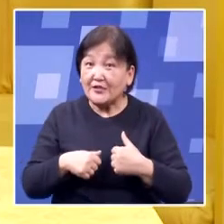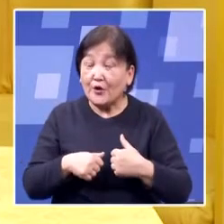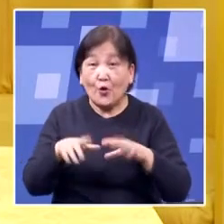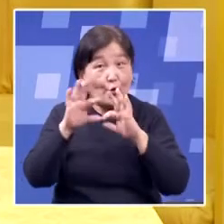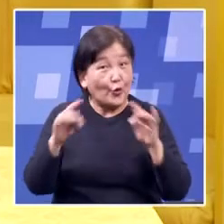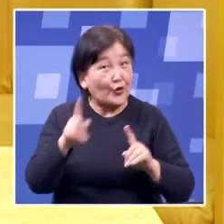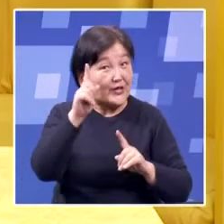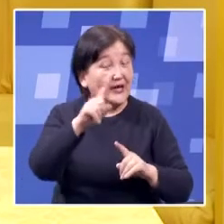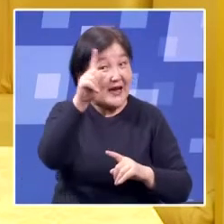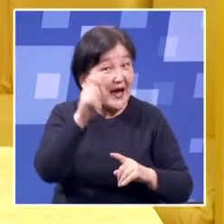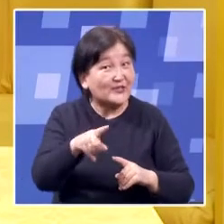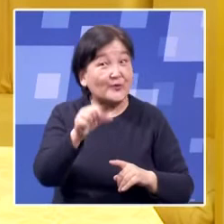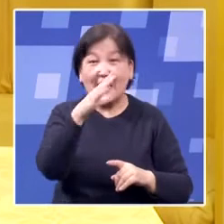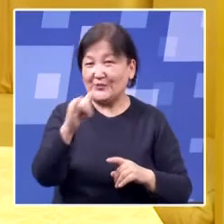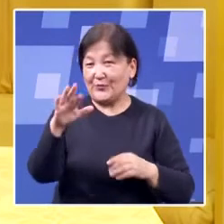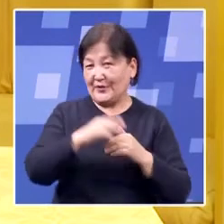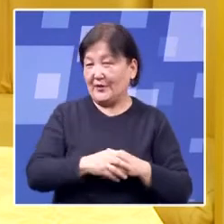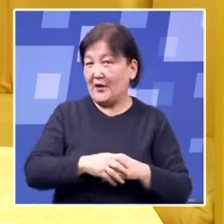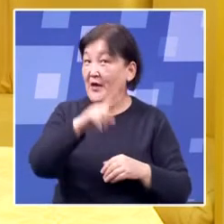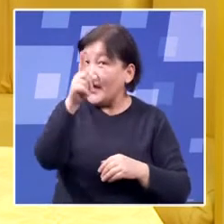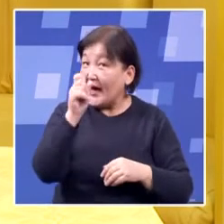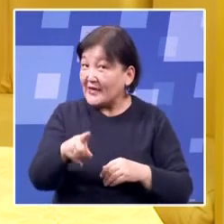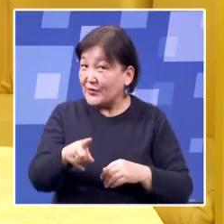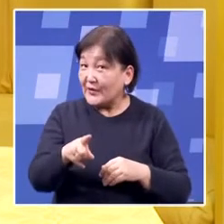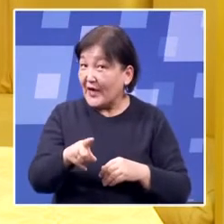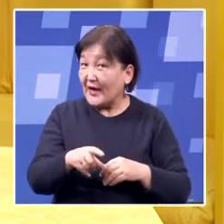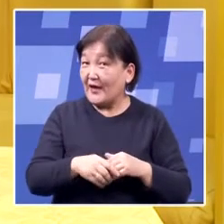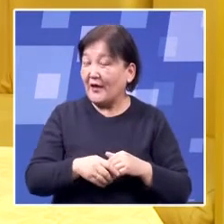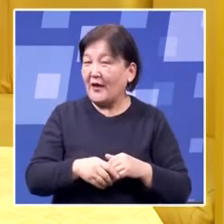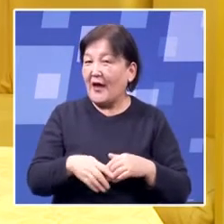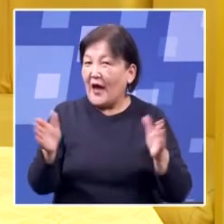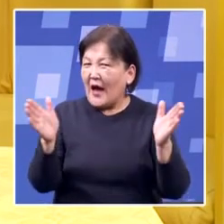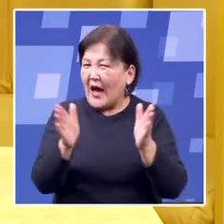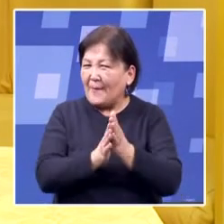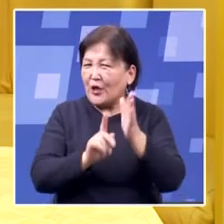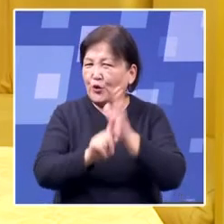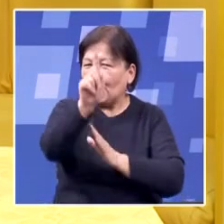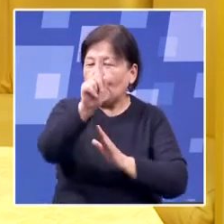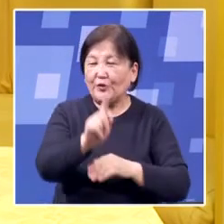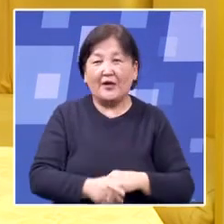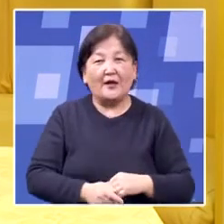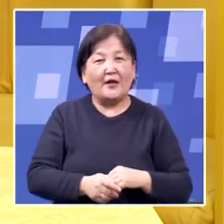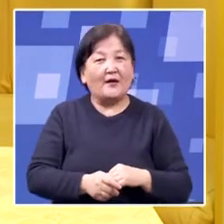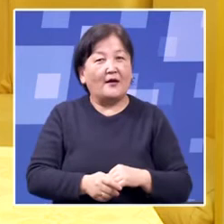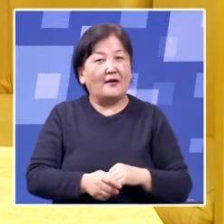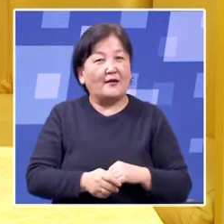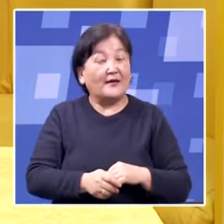багш нь өөр асуулт асууя. Асуултаа хамгийн